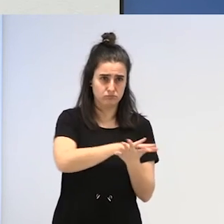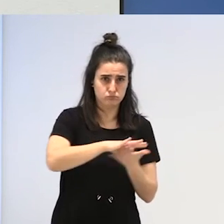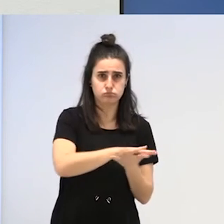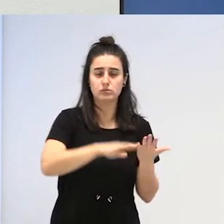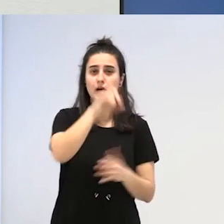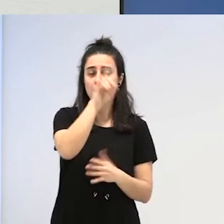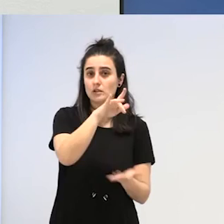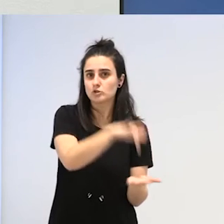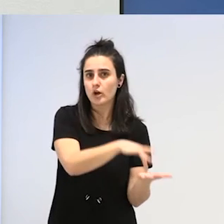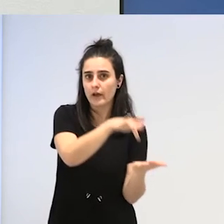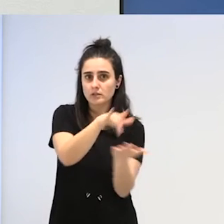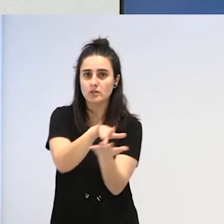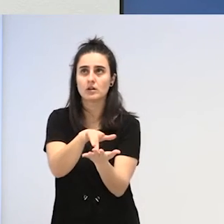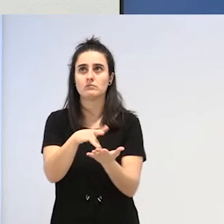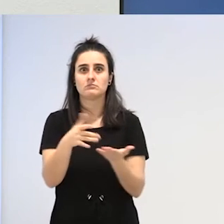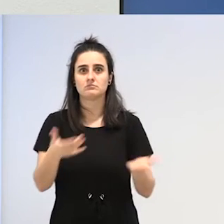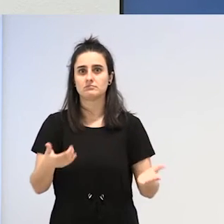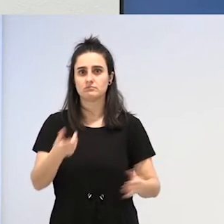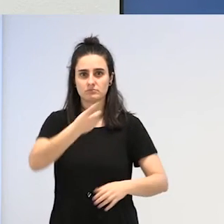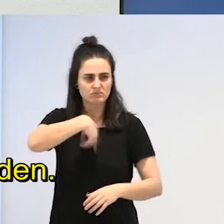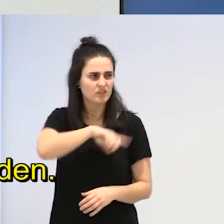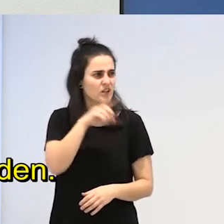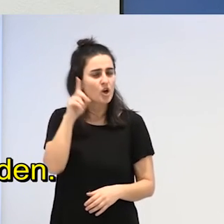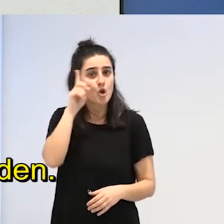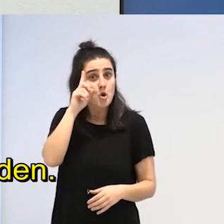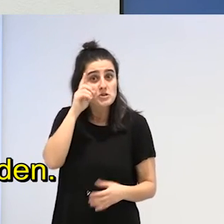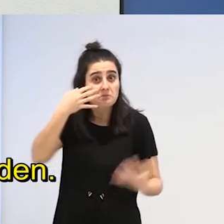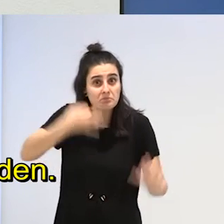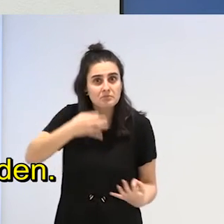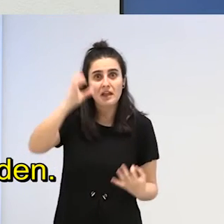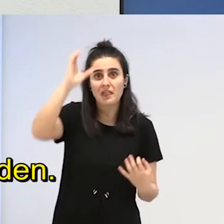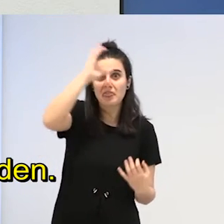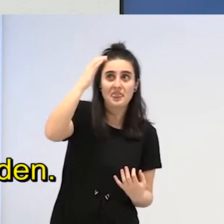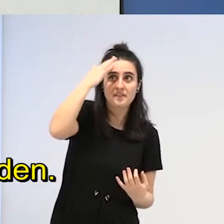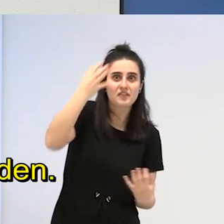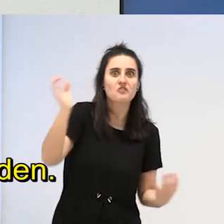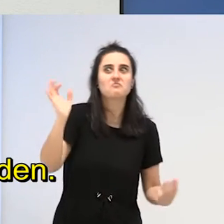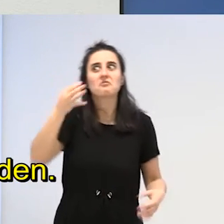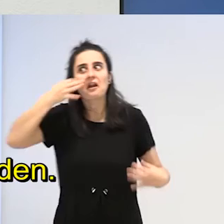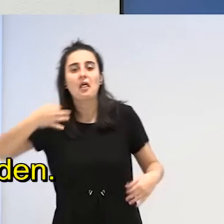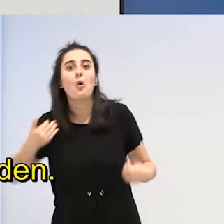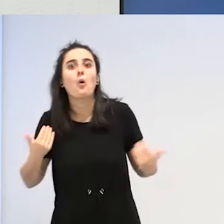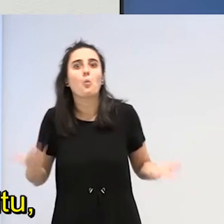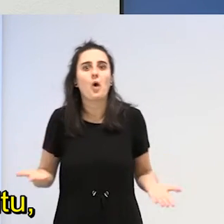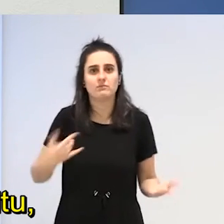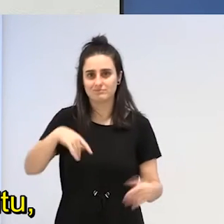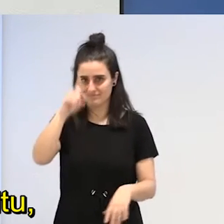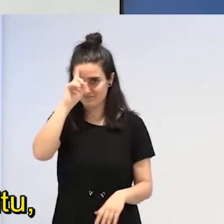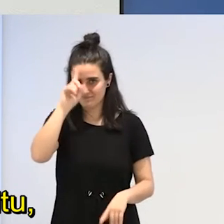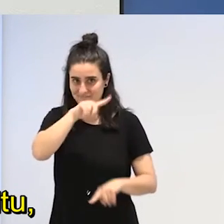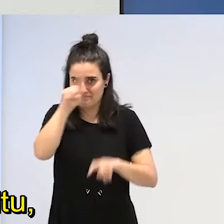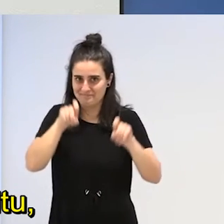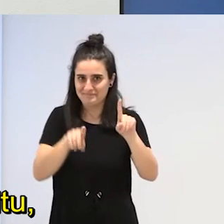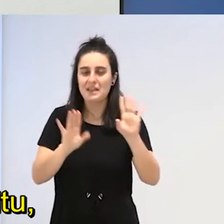ditugu, eta ja ez dakigu zientzia fikzioa da realitatea den, baina bueno, galdera izango zen